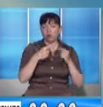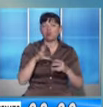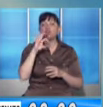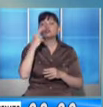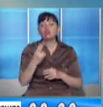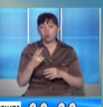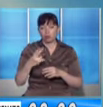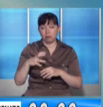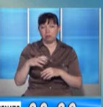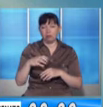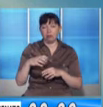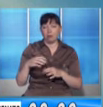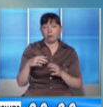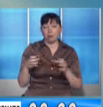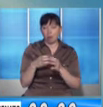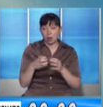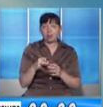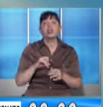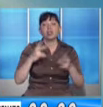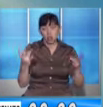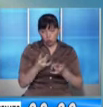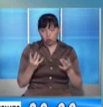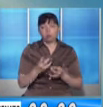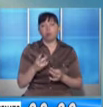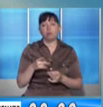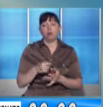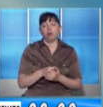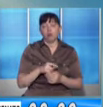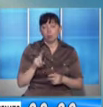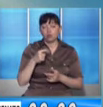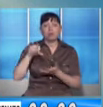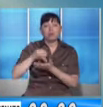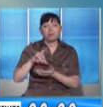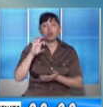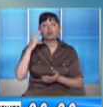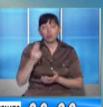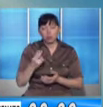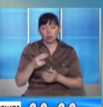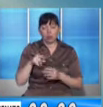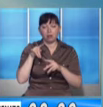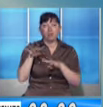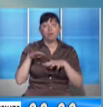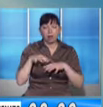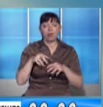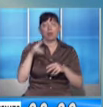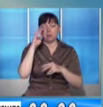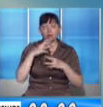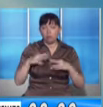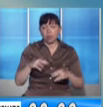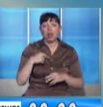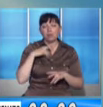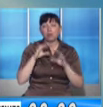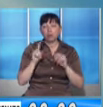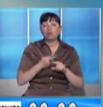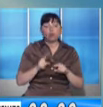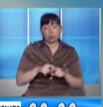pentru ca ele să producă. Și această opoziție continuă până astăzi prin reprezentanții socialiștilor în acest guvern. Unu, noi considerăm că ceea ce s-a întâmplat